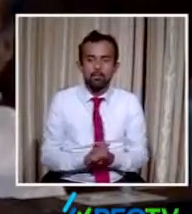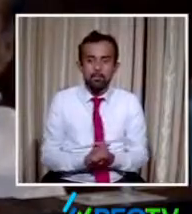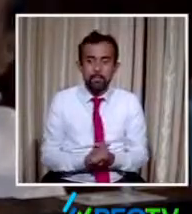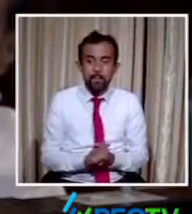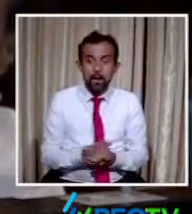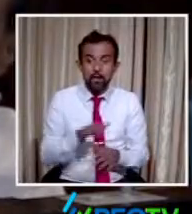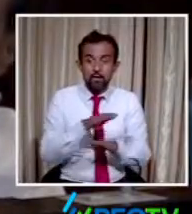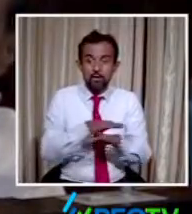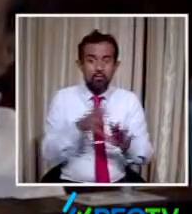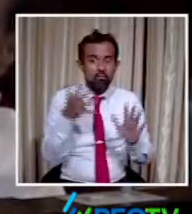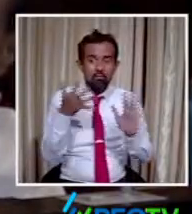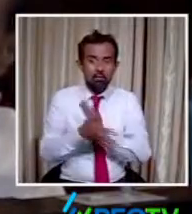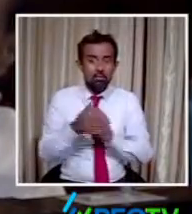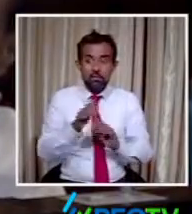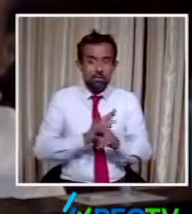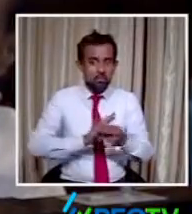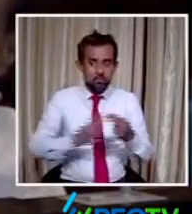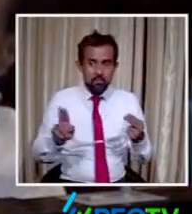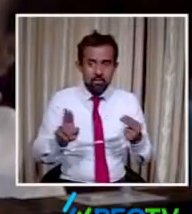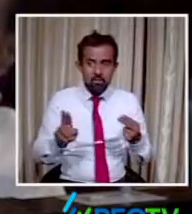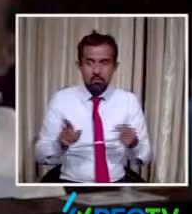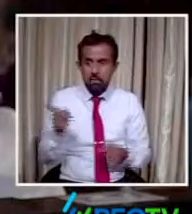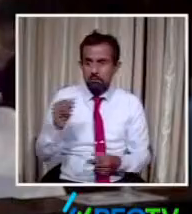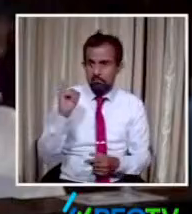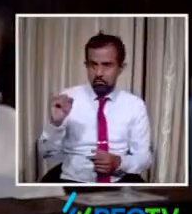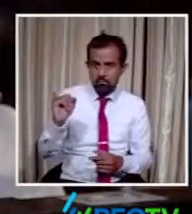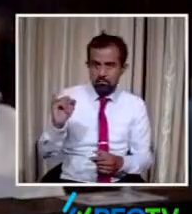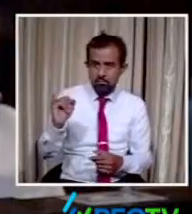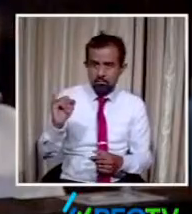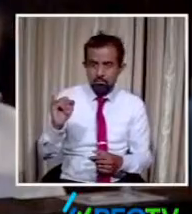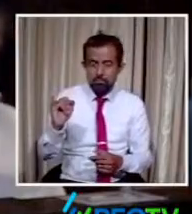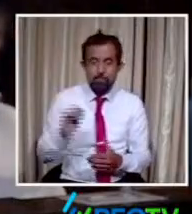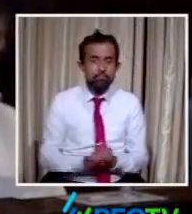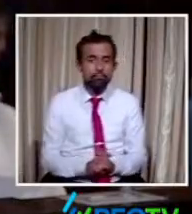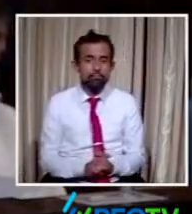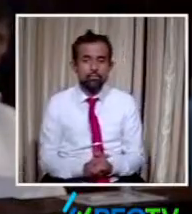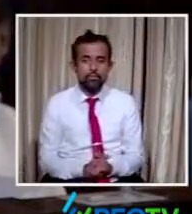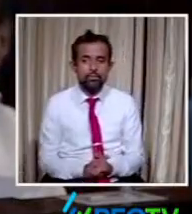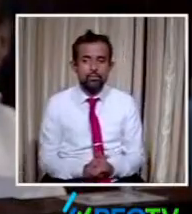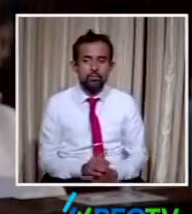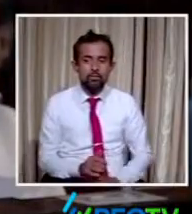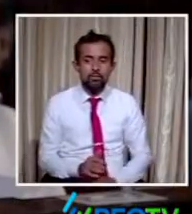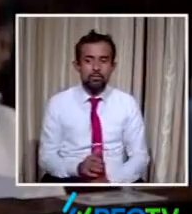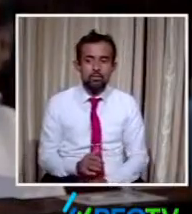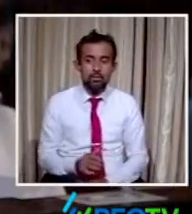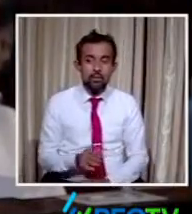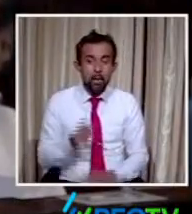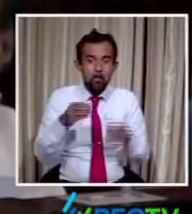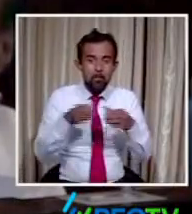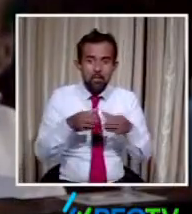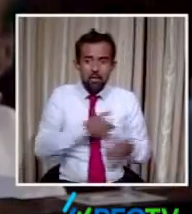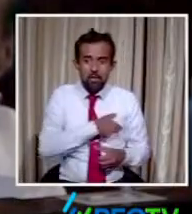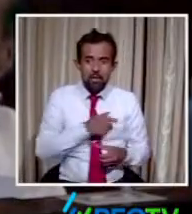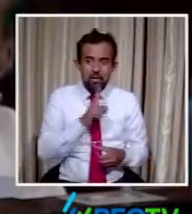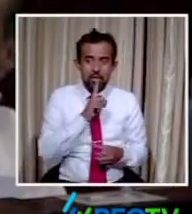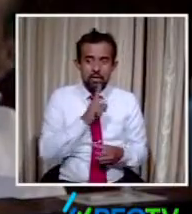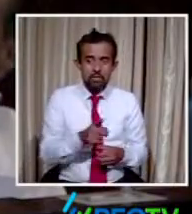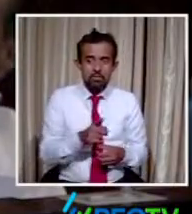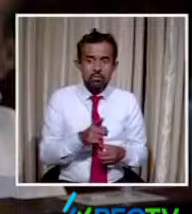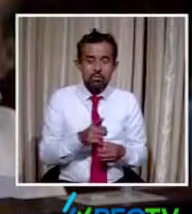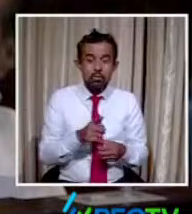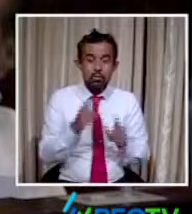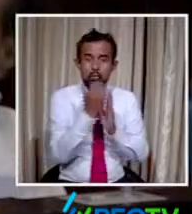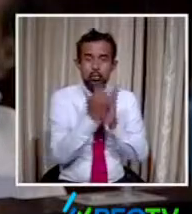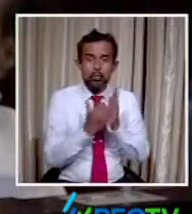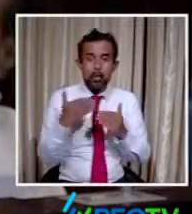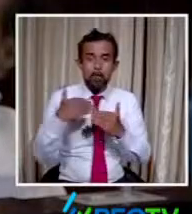ඒ දරුවෝ වරද්ද ගන්න එපා ඇත්ත දරුවෝ ටික මේ මරු ඒ නිසා දැන් අර එක පක්ෂක නායකයෙක් කියලා දිනන